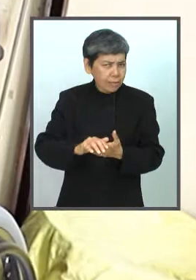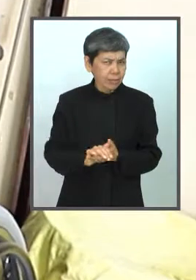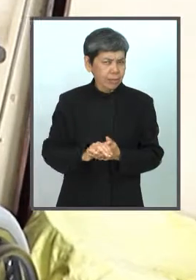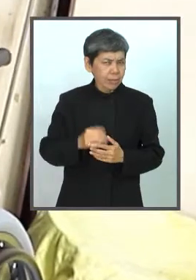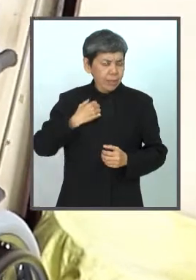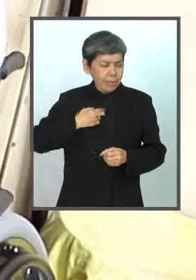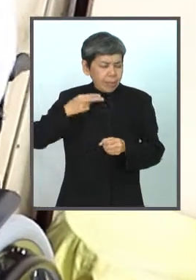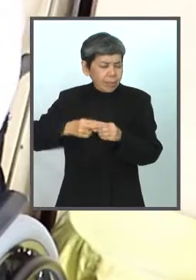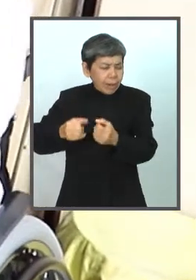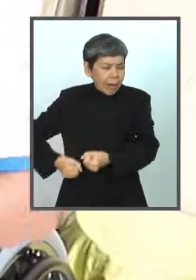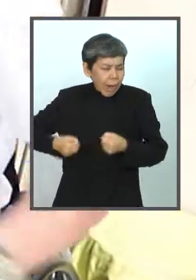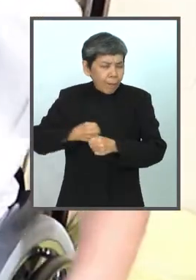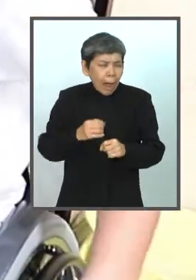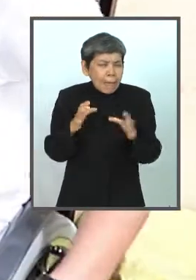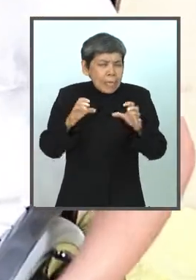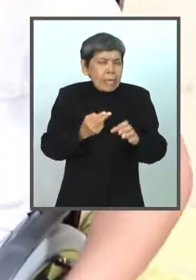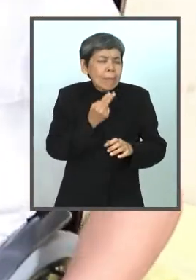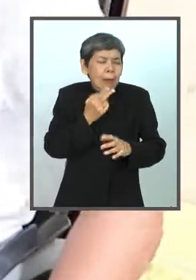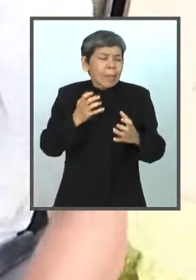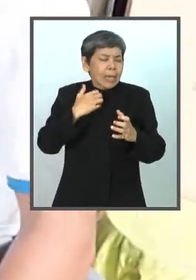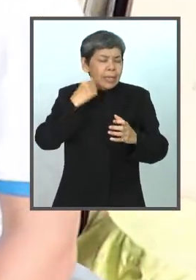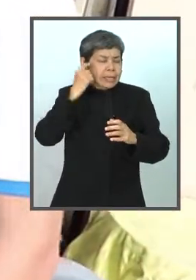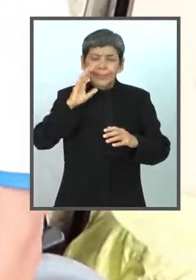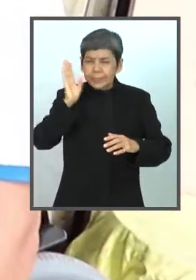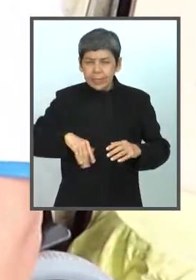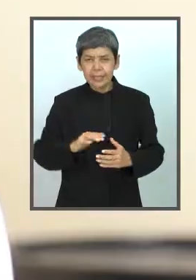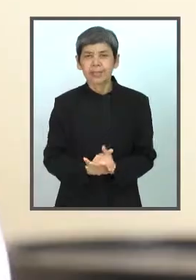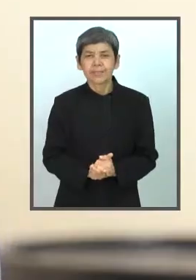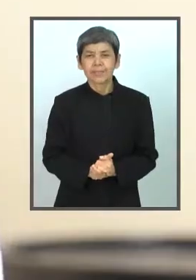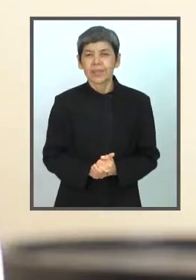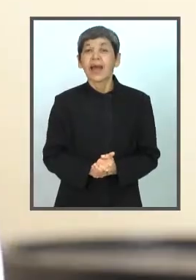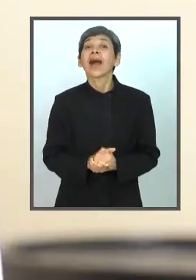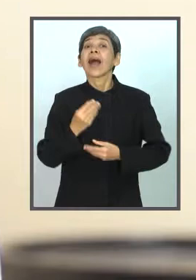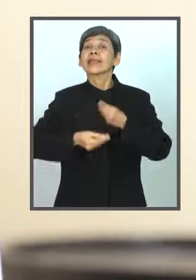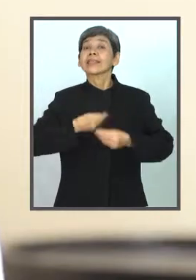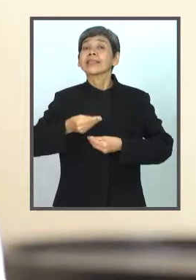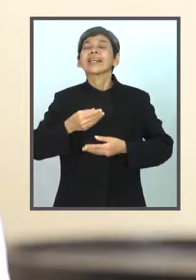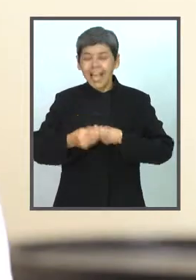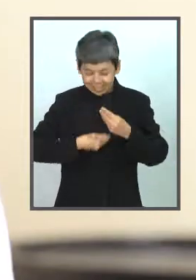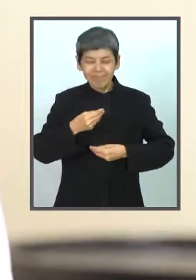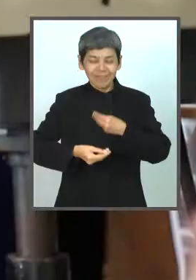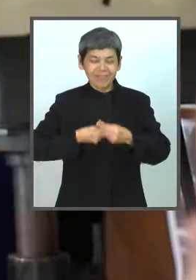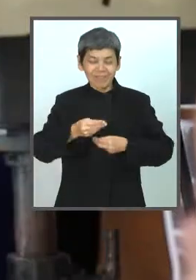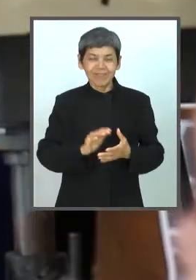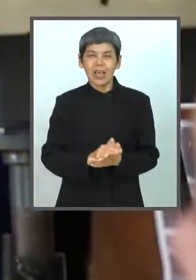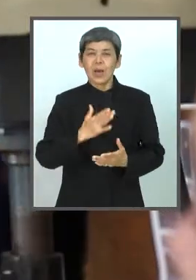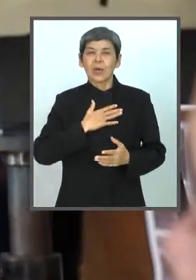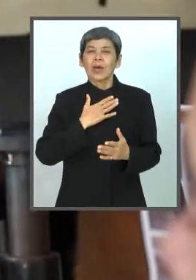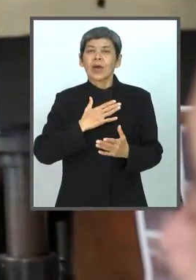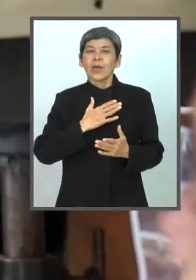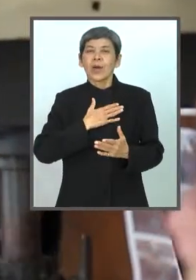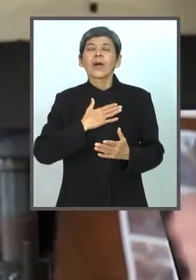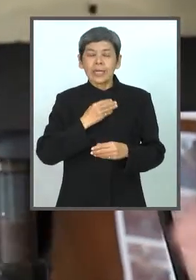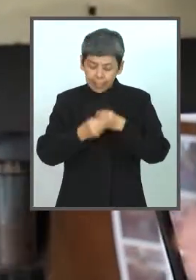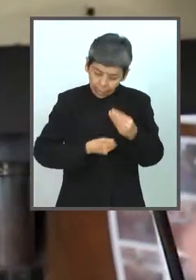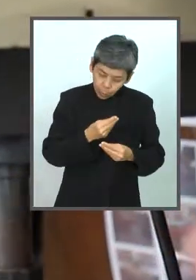พี่ไม่ฮากับผมเลยนะฮะอ๋อกำลังผลิตน้ำยาล้างจานนะครับ ล้างจาน อันนี้เอาไปขายใช่ไหม เอาไปขายอ่ะเดี๋ยวว่าเอาไว้ทัก ไว้